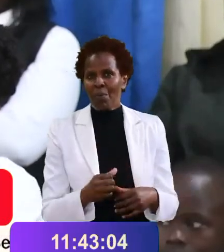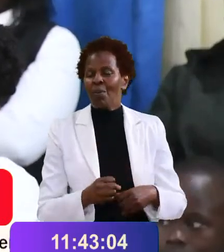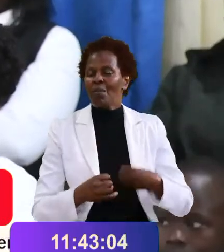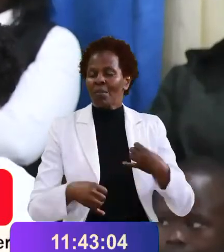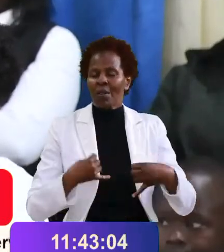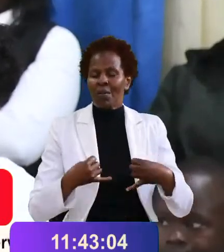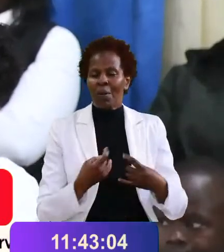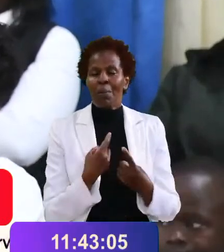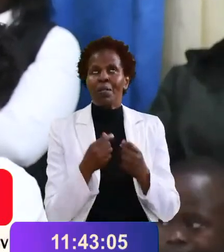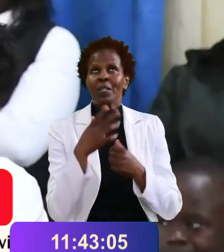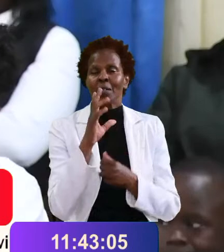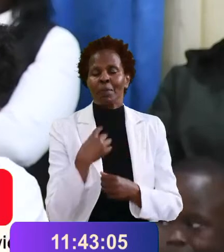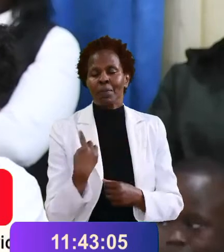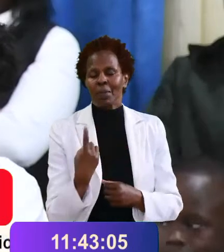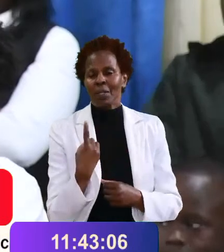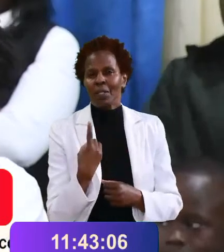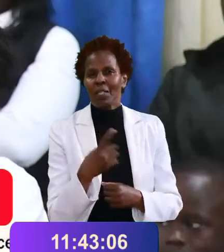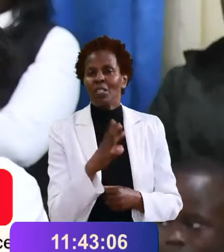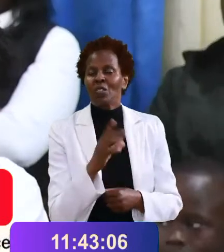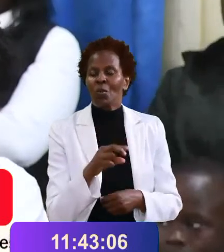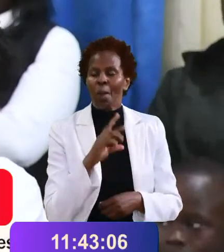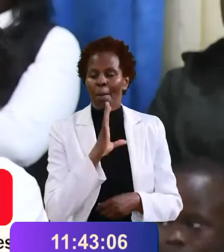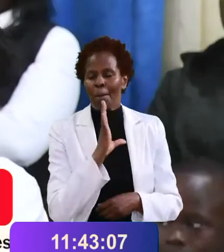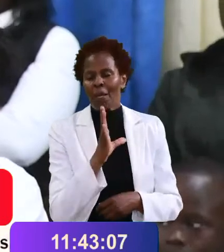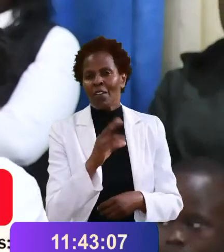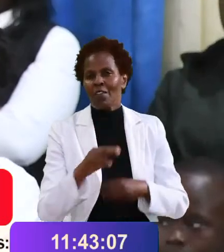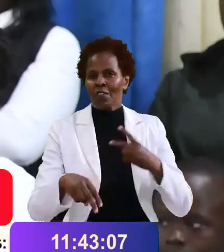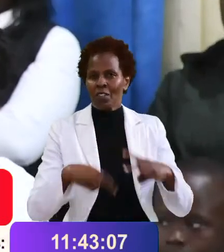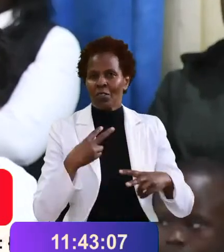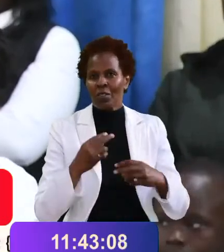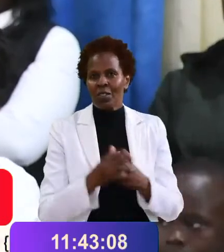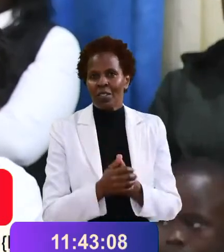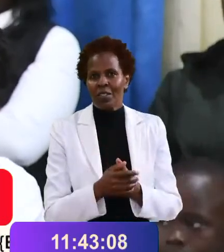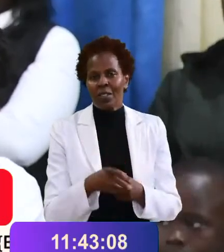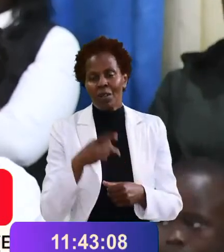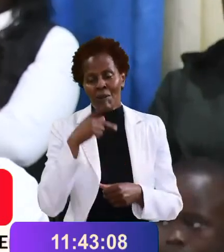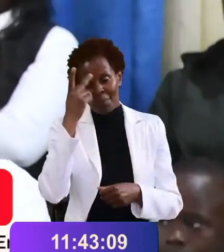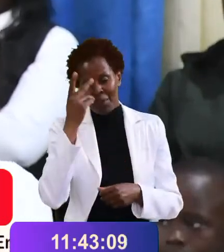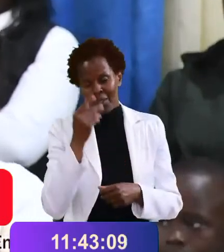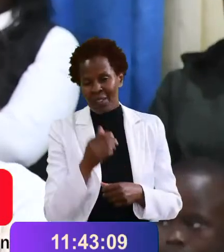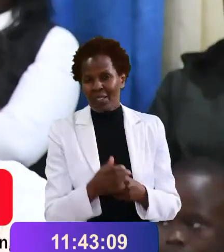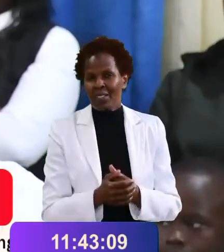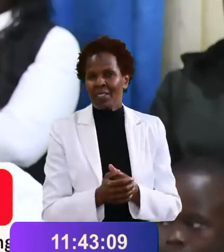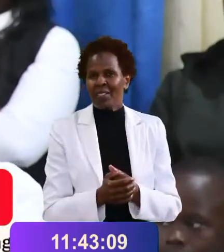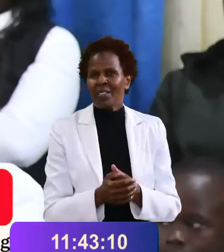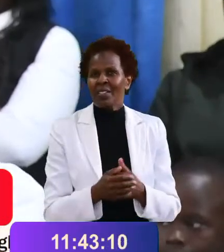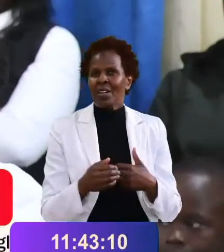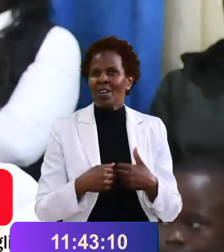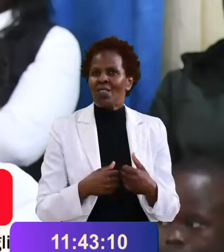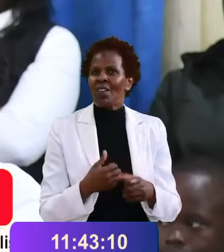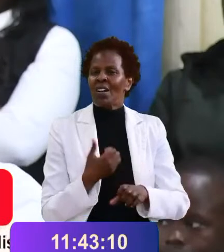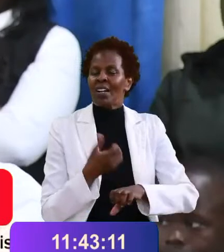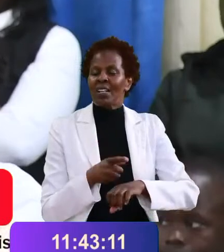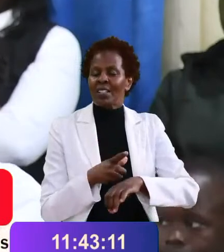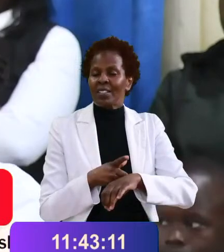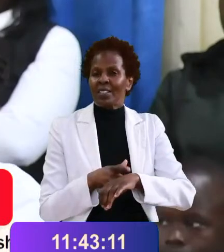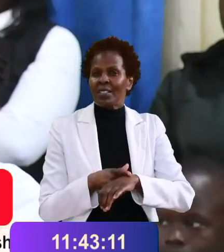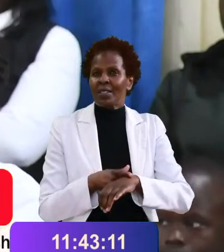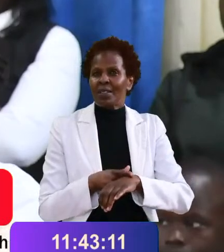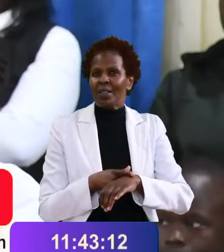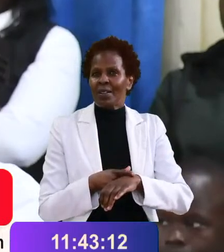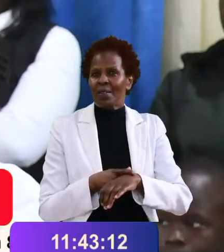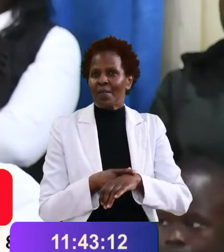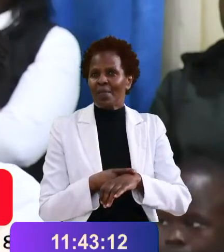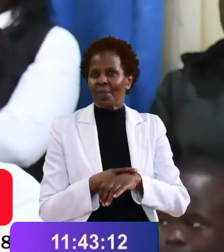umfurahishe Mungu peke yake na utafanikiwa. Wazazi mnapitia, kwa mfano wazazi